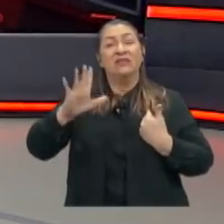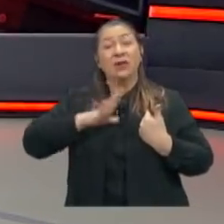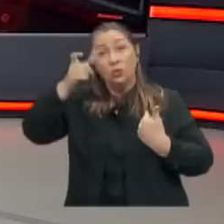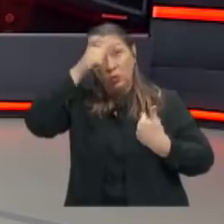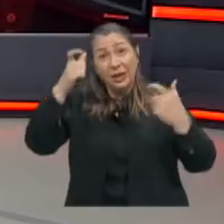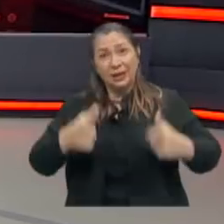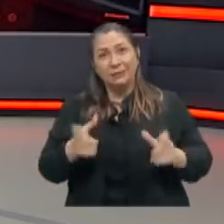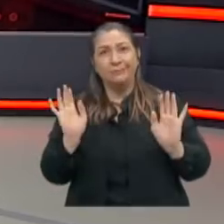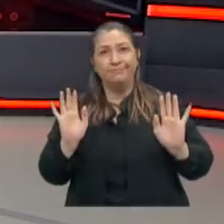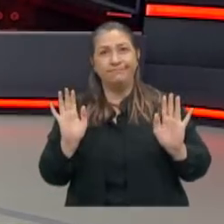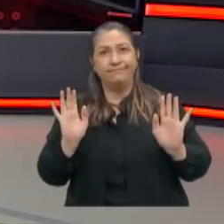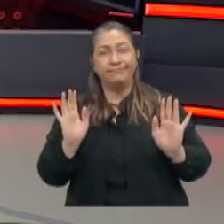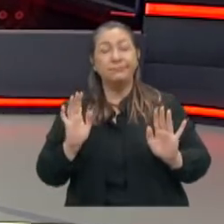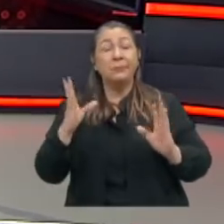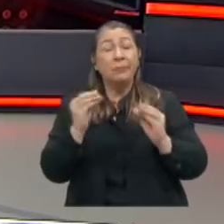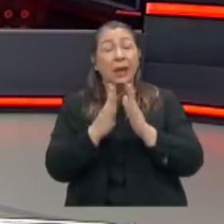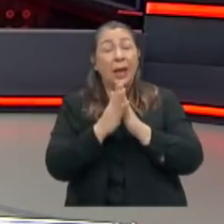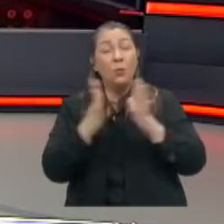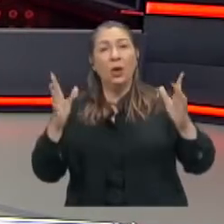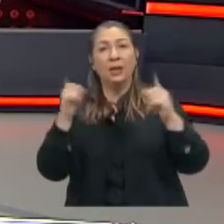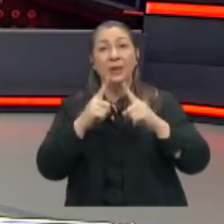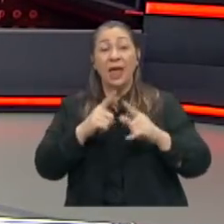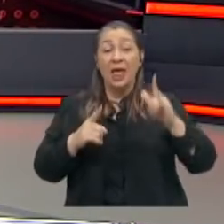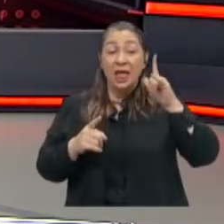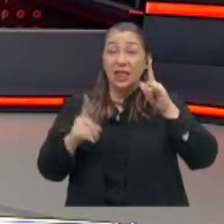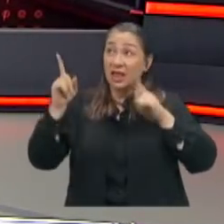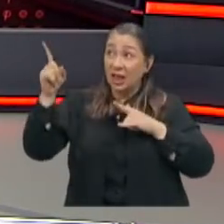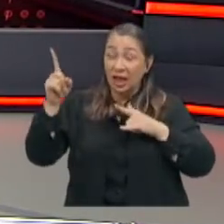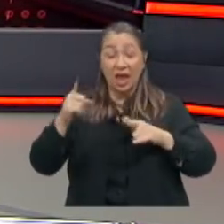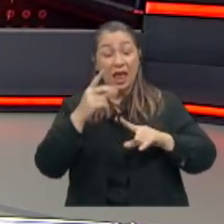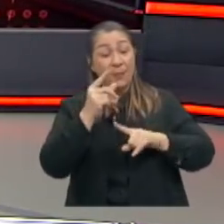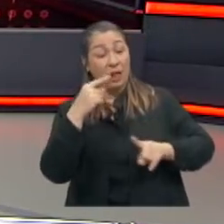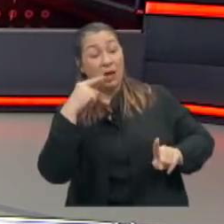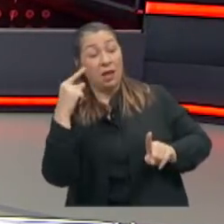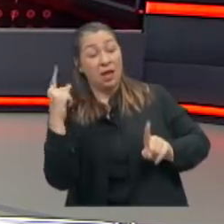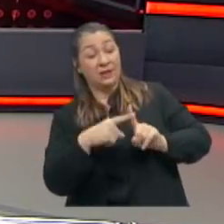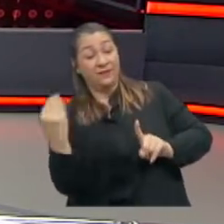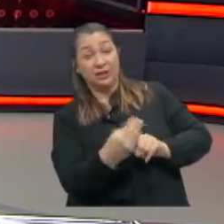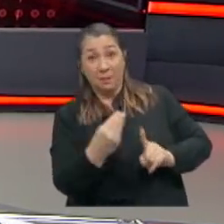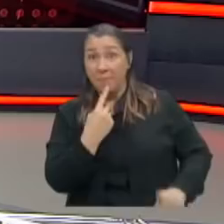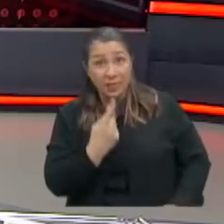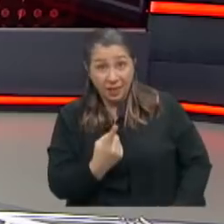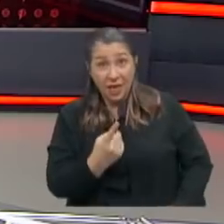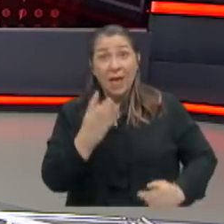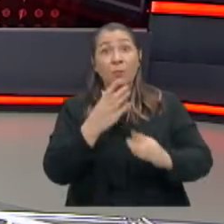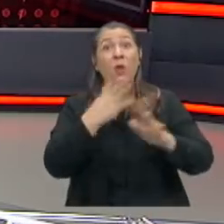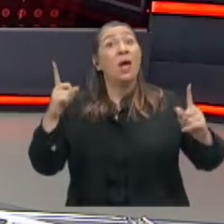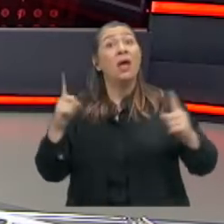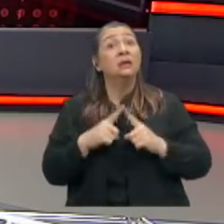ülkenin. En büyük hesabı Edirne'deki İmralı'dakine verecek dendi mi? En büyük